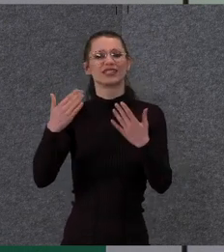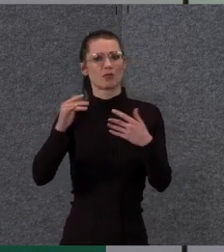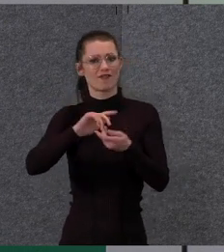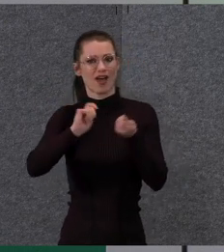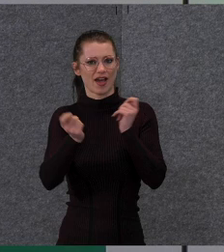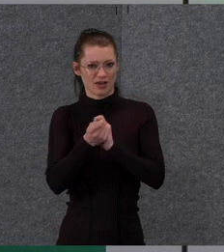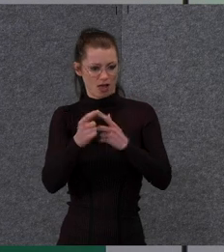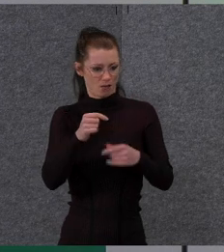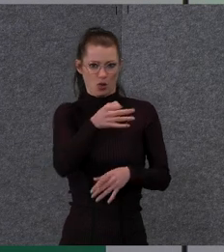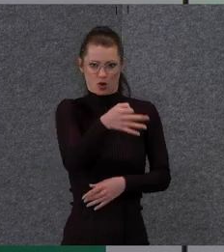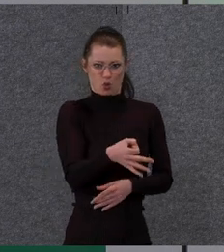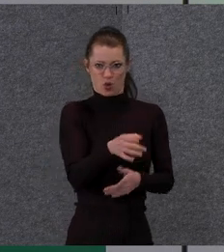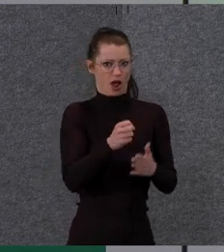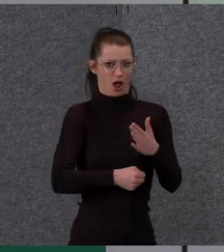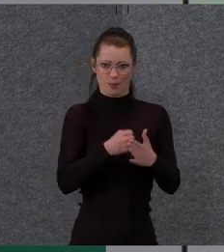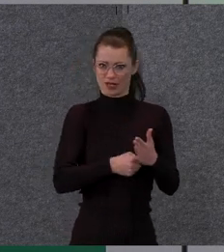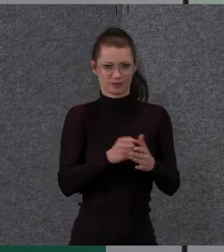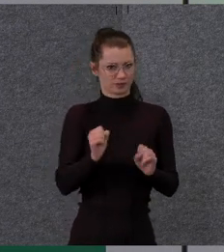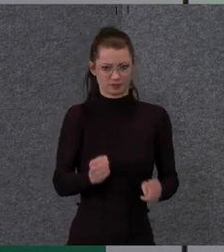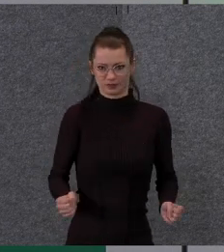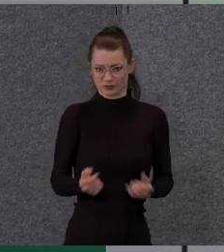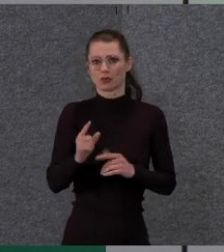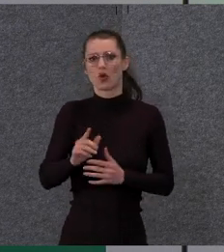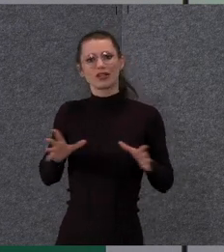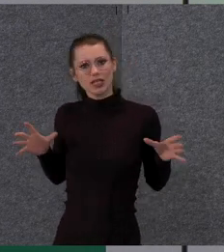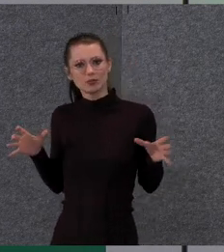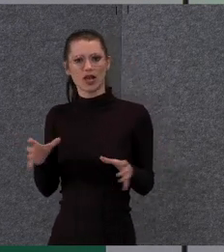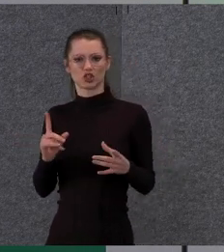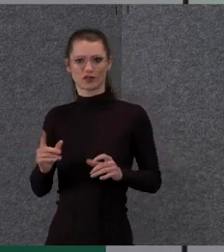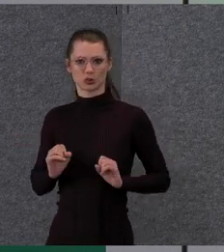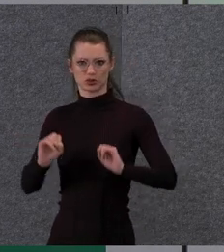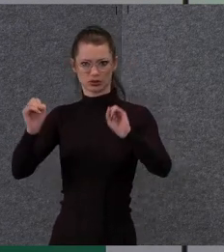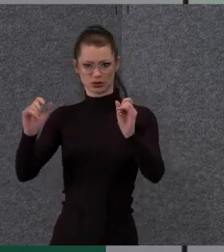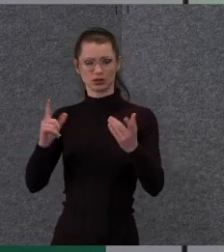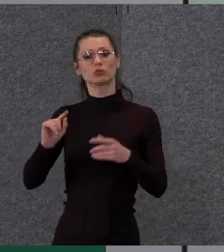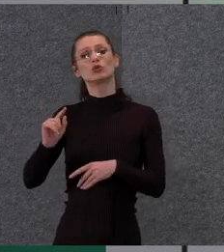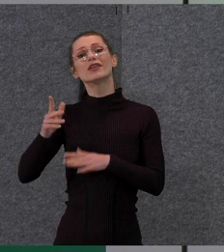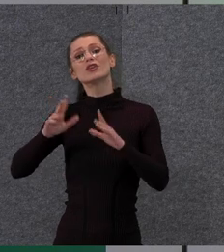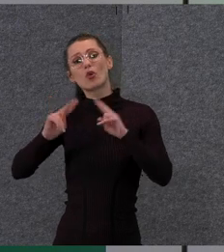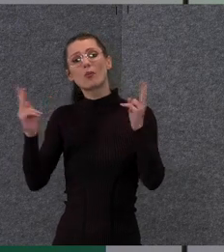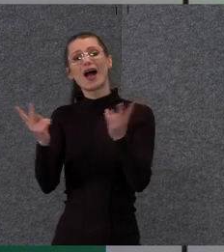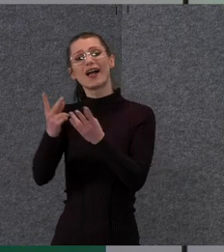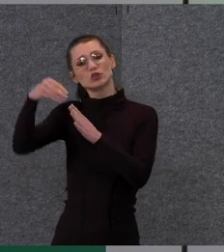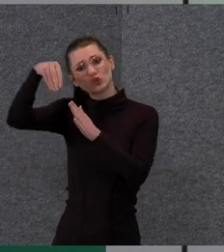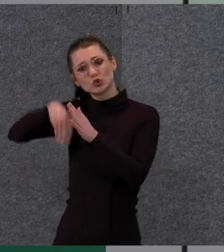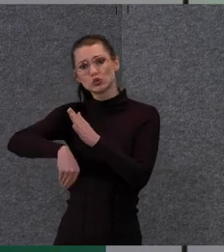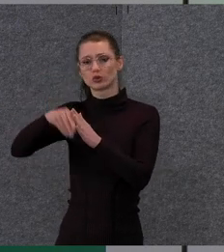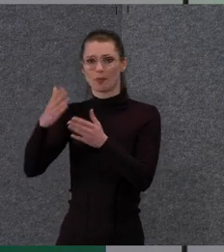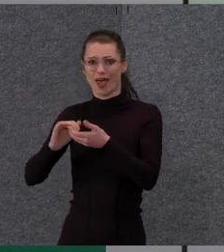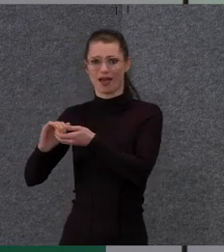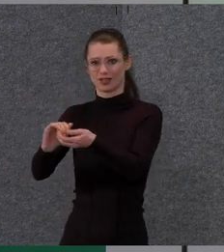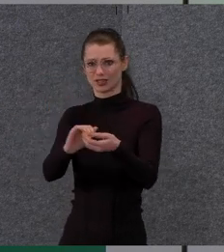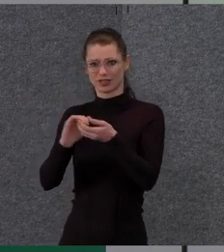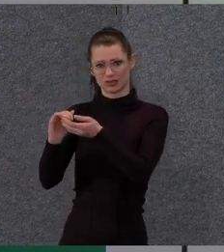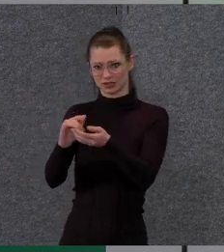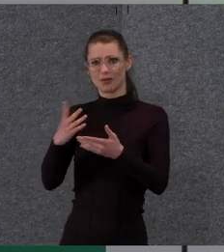nur auf lokaler Ebene. Sie sind eine Gemeinschaftsaufgabe. Und hier müssen wir auch Solidarität mit den Menschen im globalen Süden zeigen. Hier müssen wir